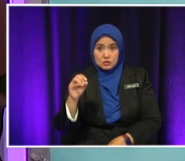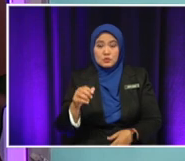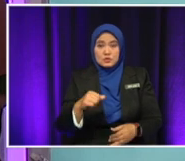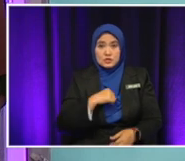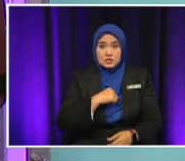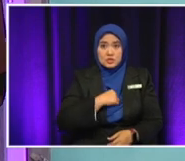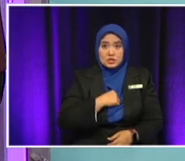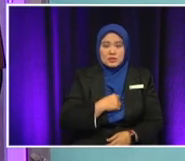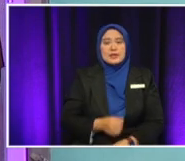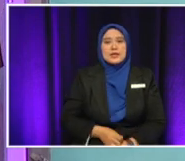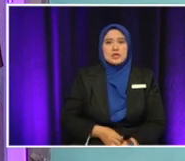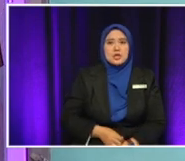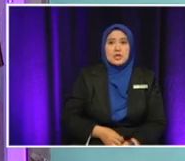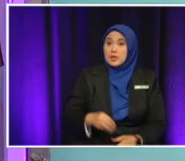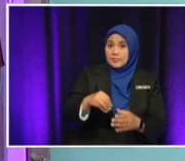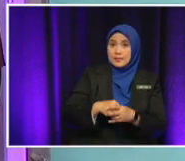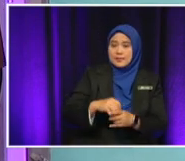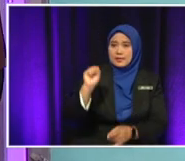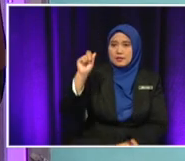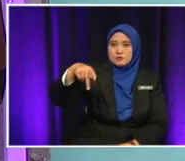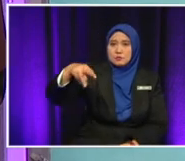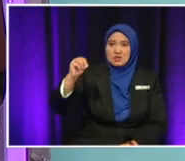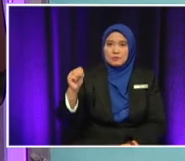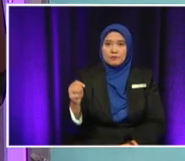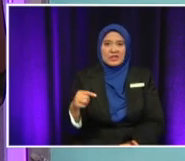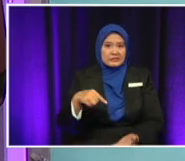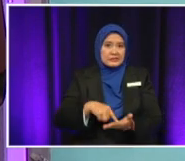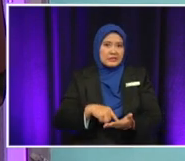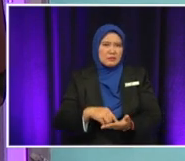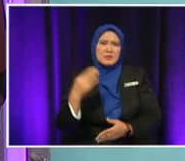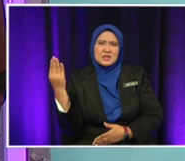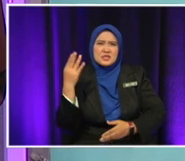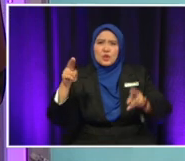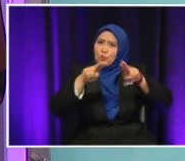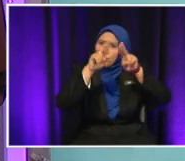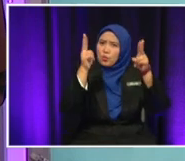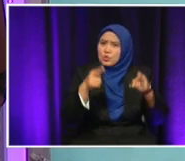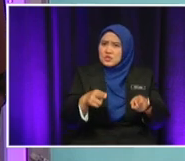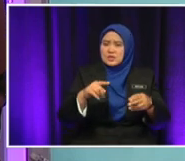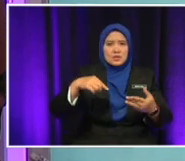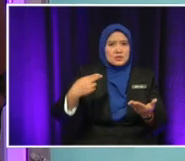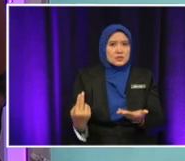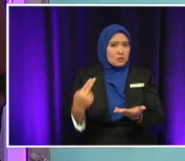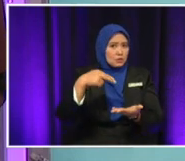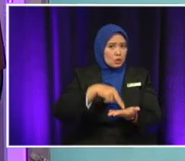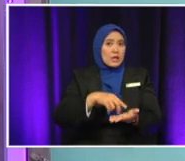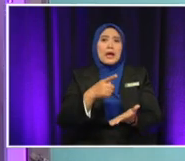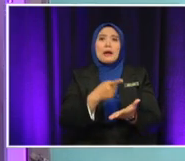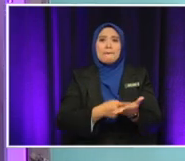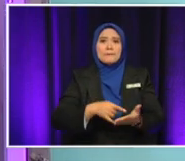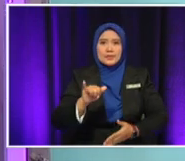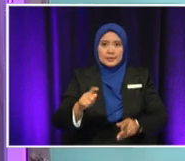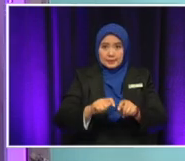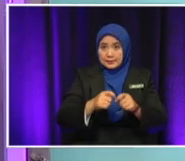menguji kembali apakah eee apa yang mereka telah lakukan ee oke supaya mereka dapat imbas mulai operasional atau mungkin-kunci yang memiliki